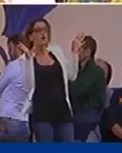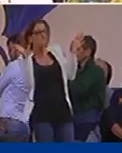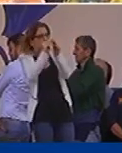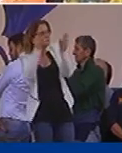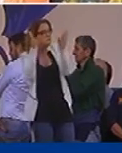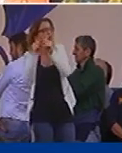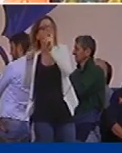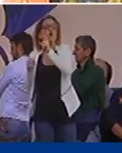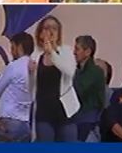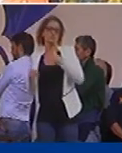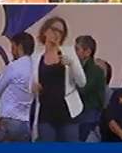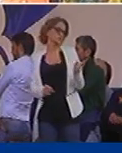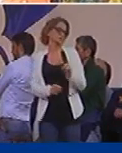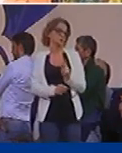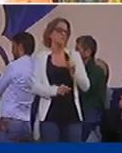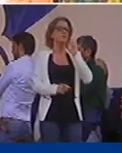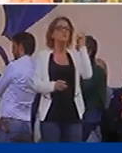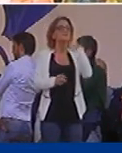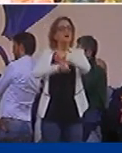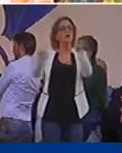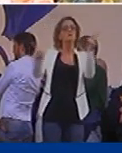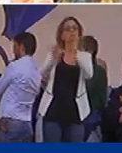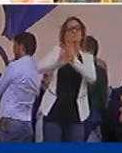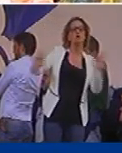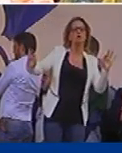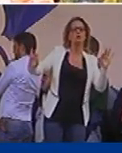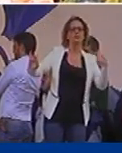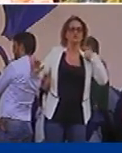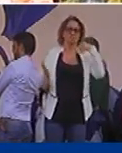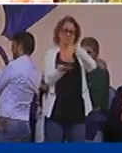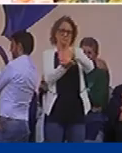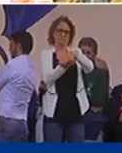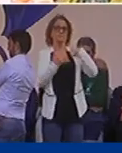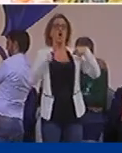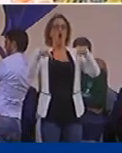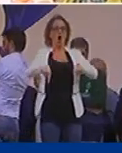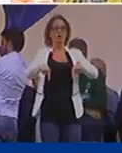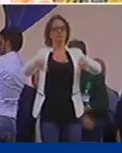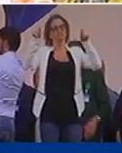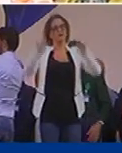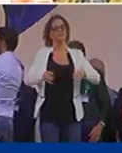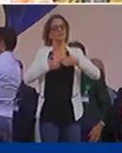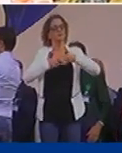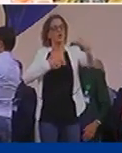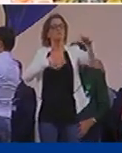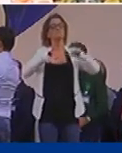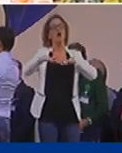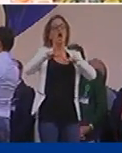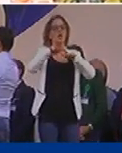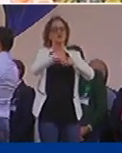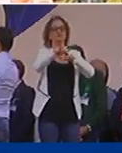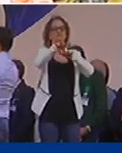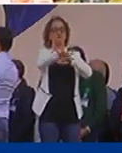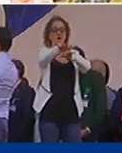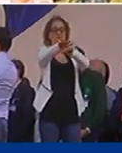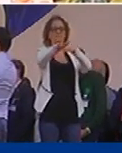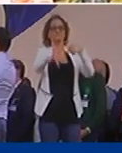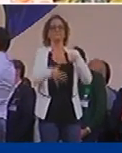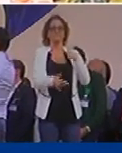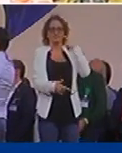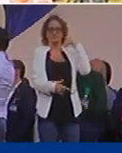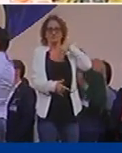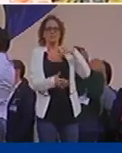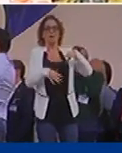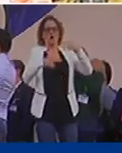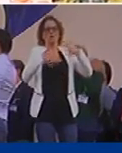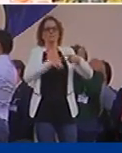nostri comuni. Quindi, se siete pronti, io ci sono e con oggi comincio una lunga marcia che, per quanto mi riguarda, è